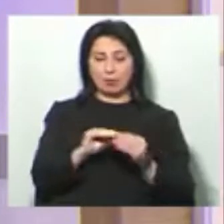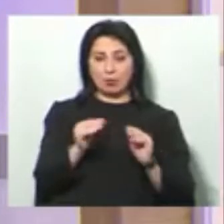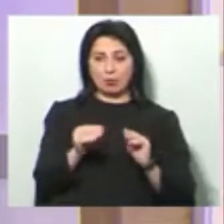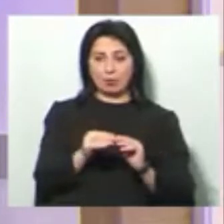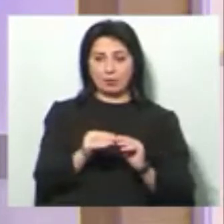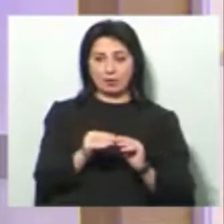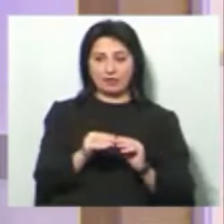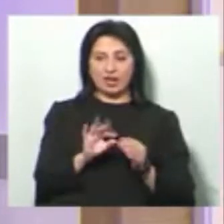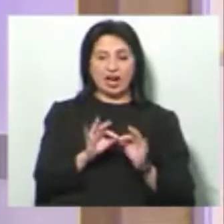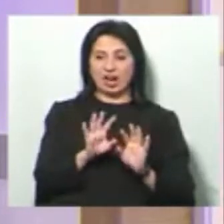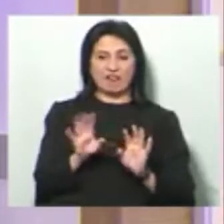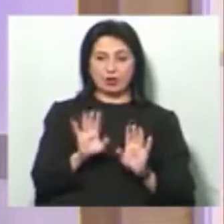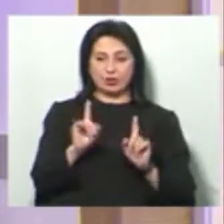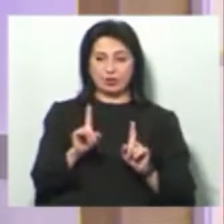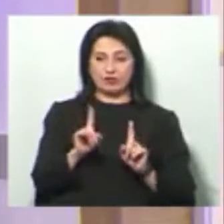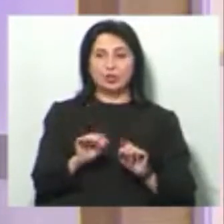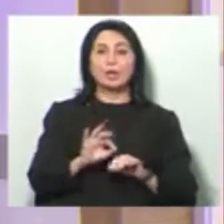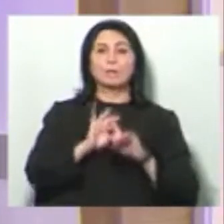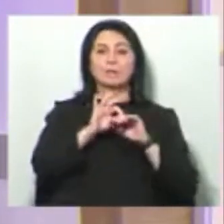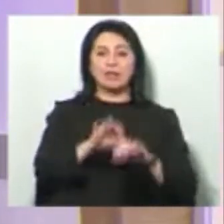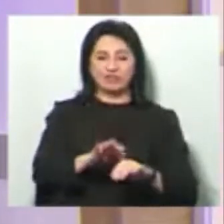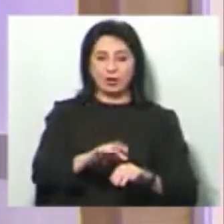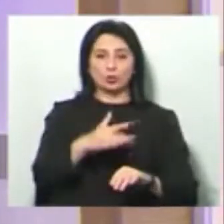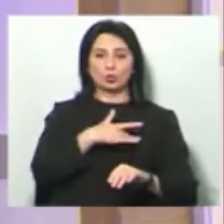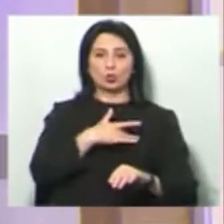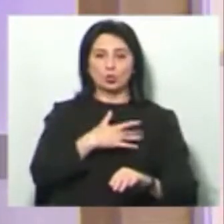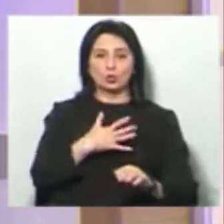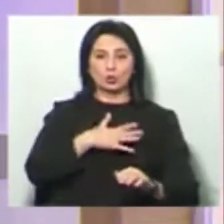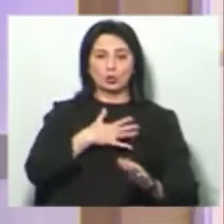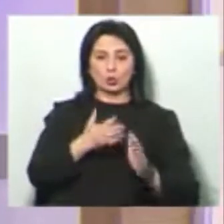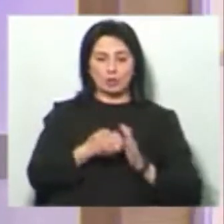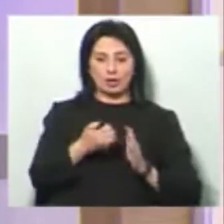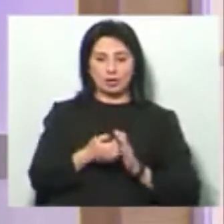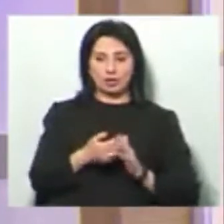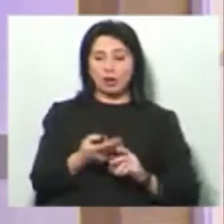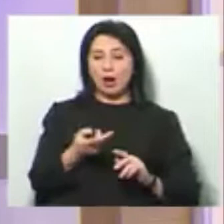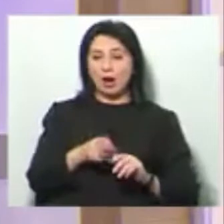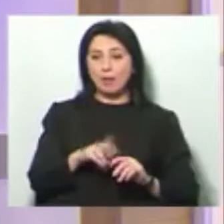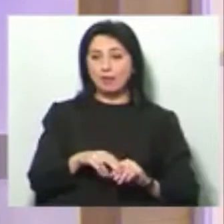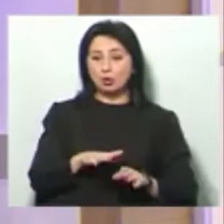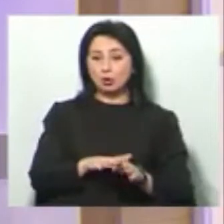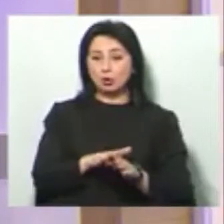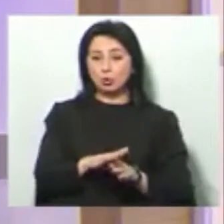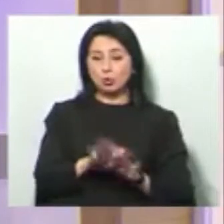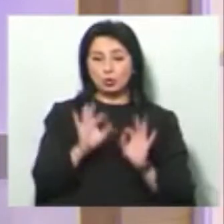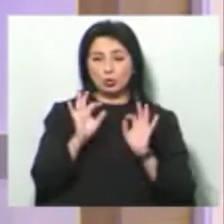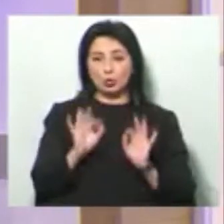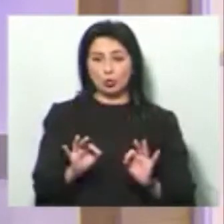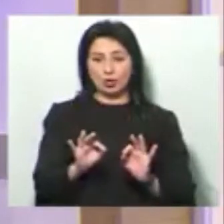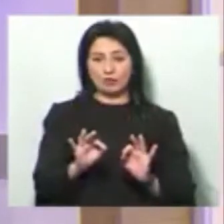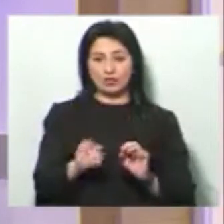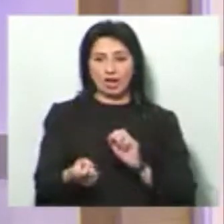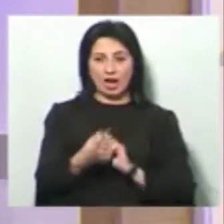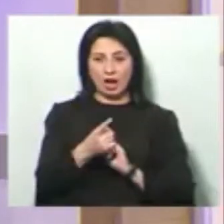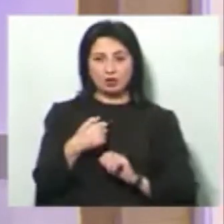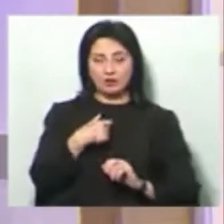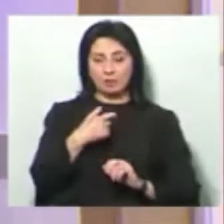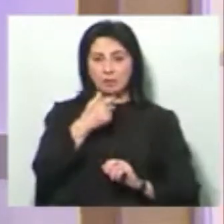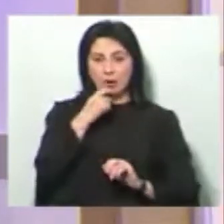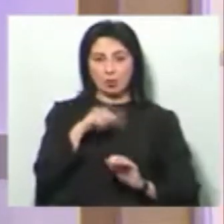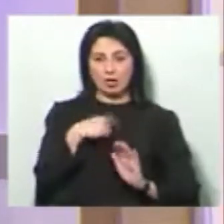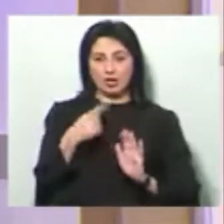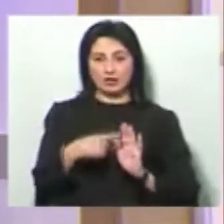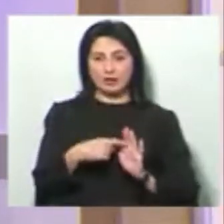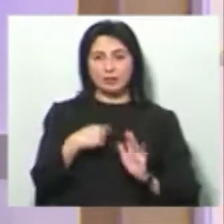არ დავაკონკრეტებ, შეიძლება მიგვიყვანოს გულის უკმარისობასთან. Ამიტომ სრულიად ლოგიკურად გაუჩნდა ჩვენს მაყურებელს კითხვა